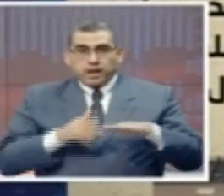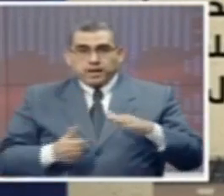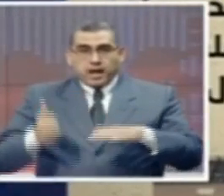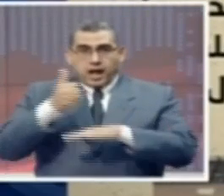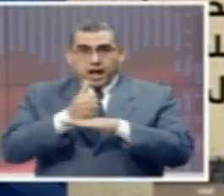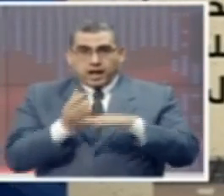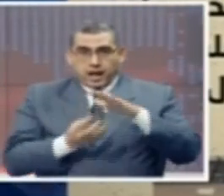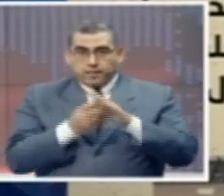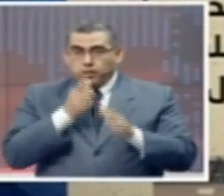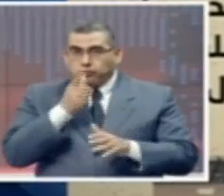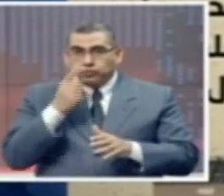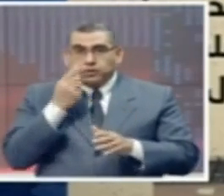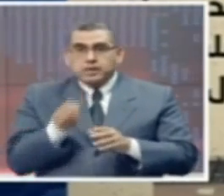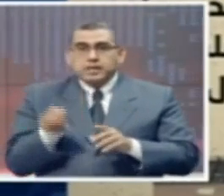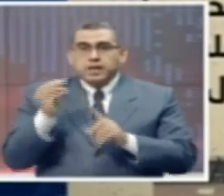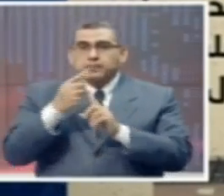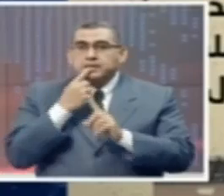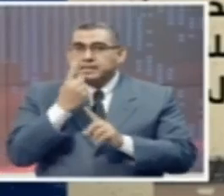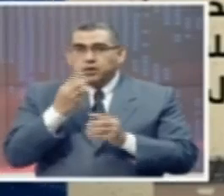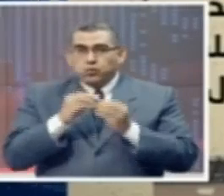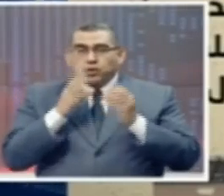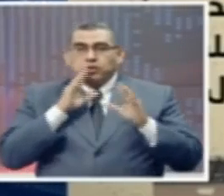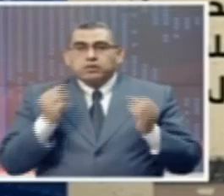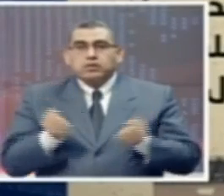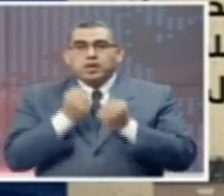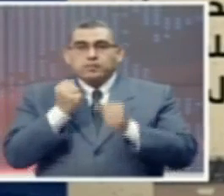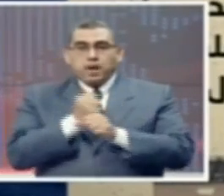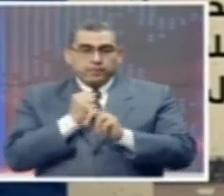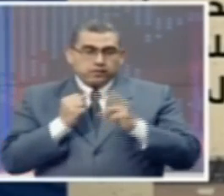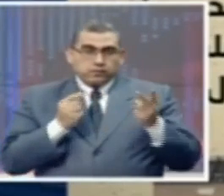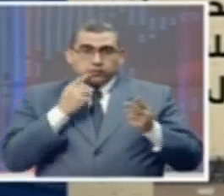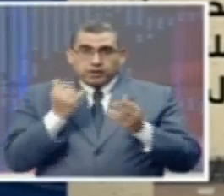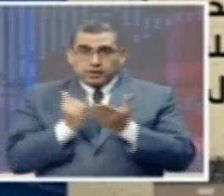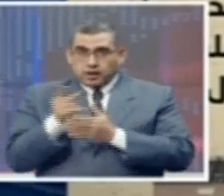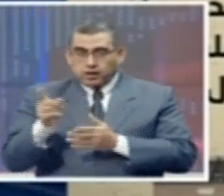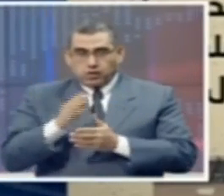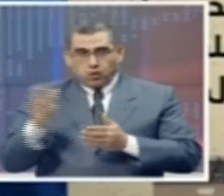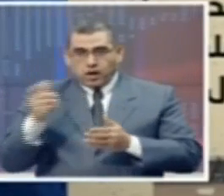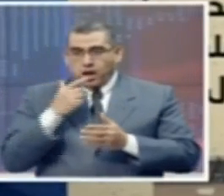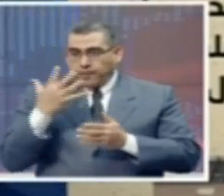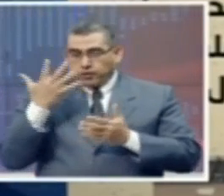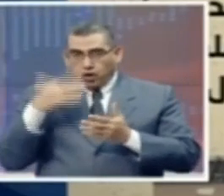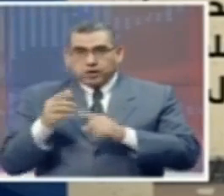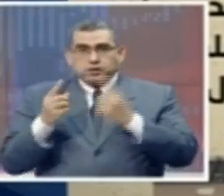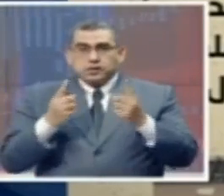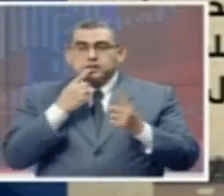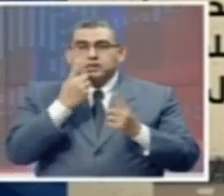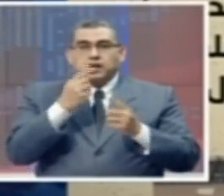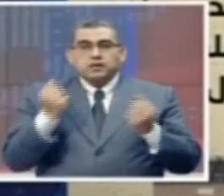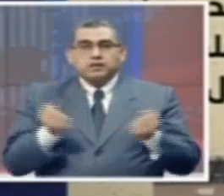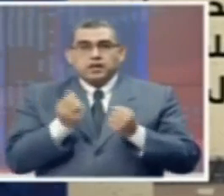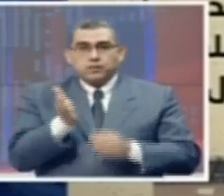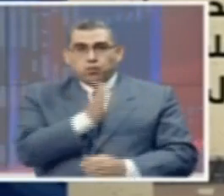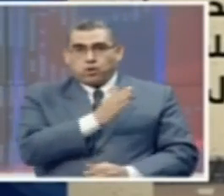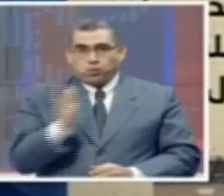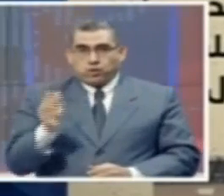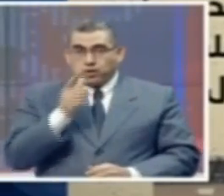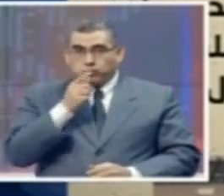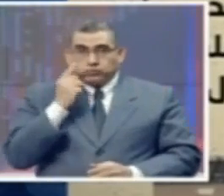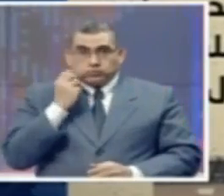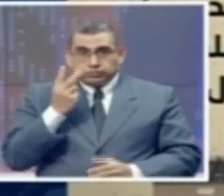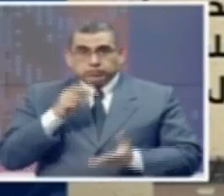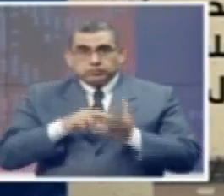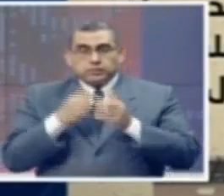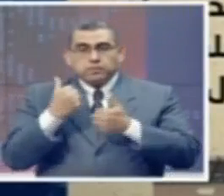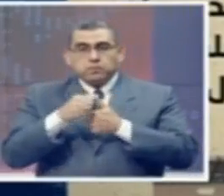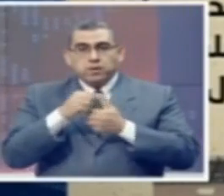الأعلى للجامعات هو إضافة سنة للتدريب العملي وليس للدراسة الأكاديمية، وأن هذا المقترح يحتاج إلى